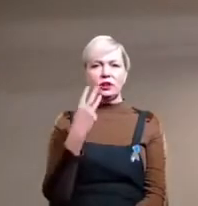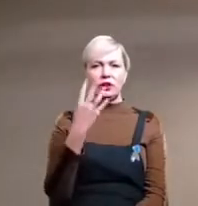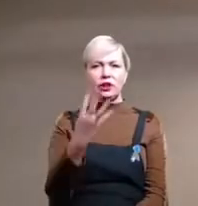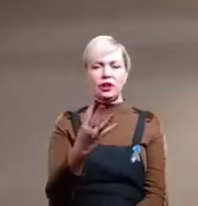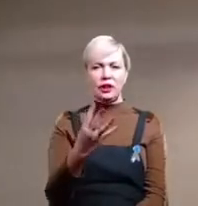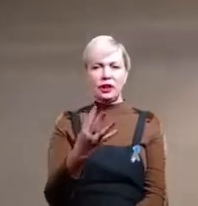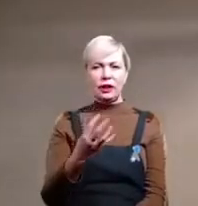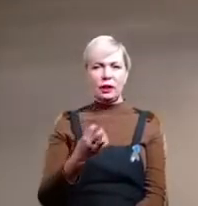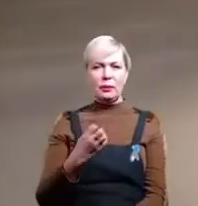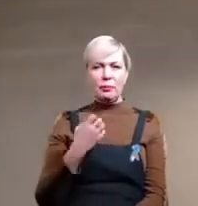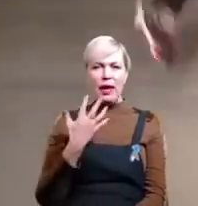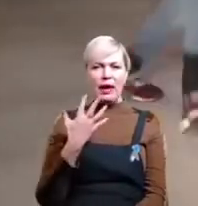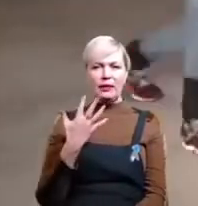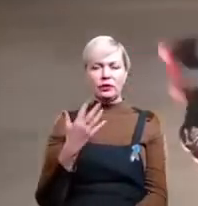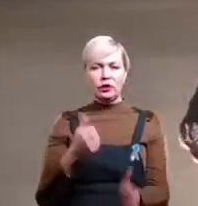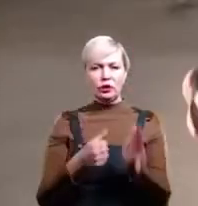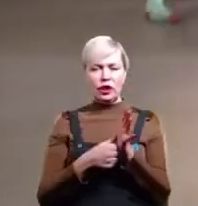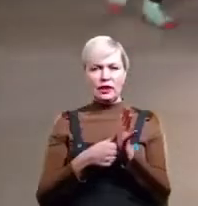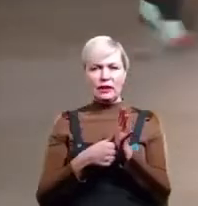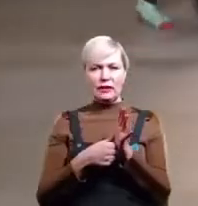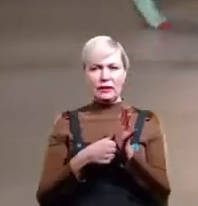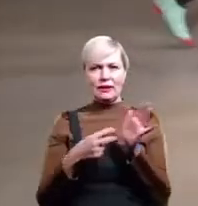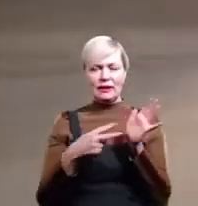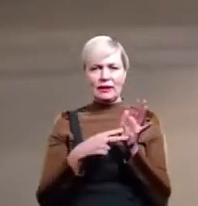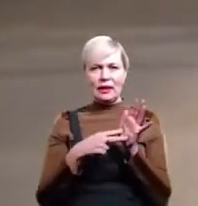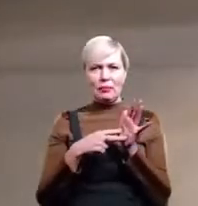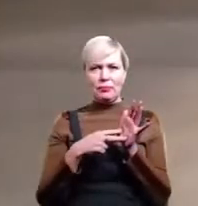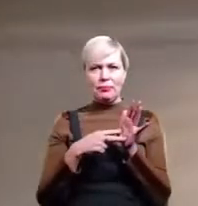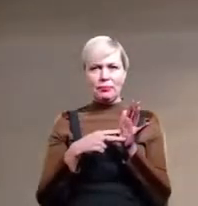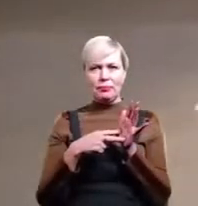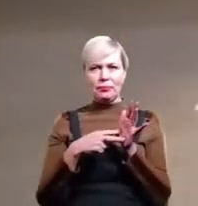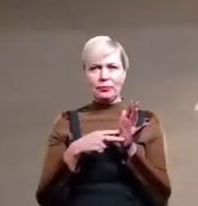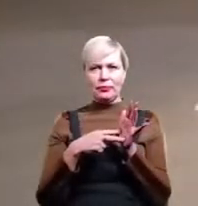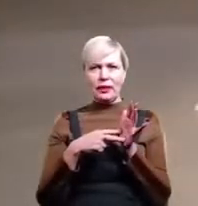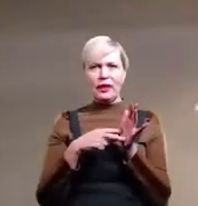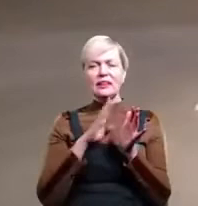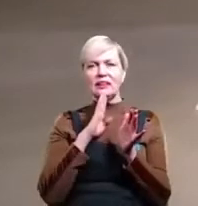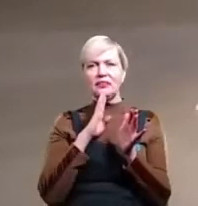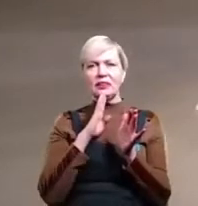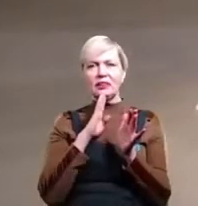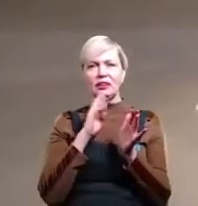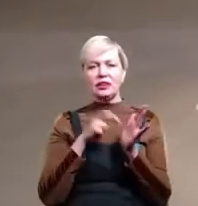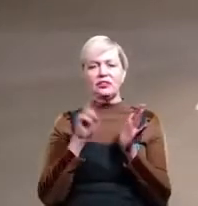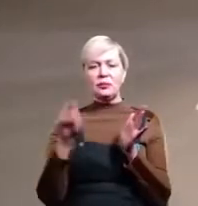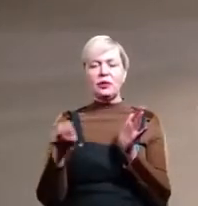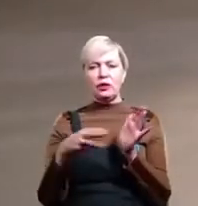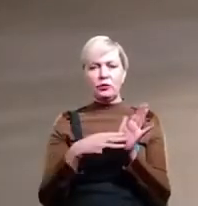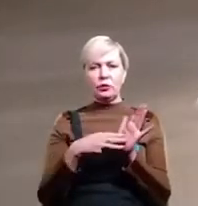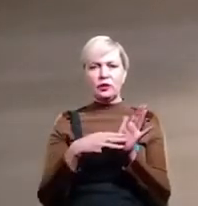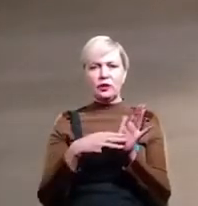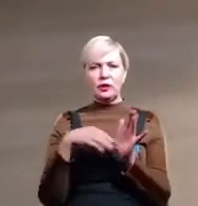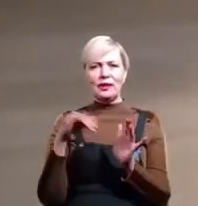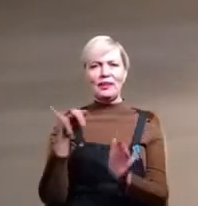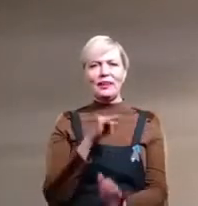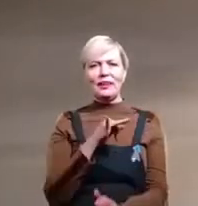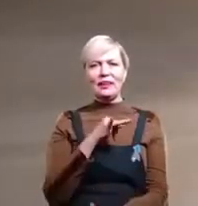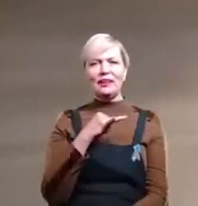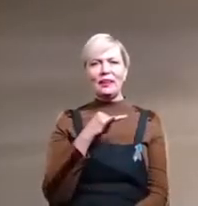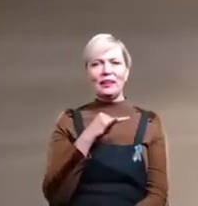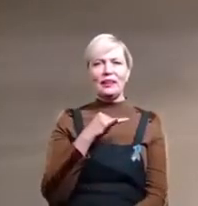1, 2, 3, 4. 5 и 6. И девочки выбегают. 8. И